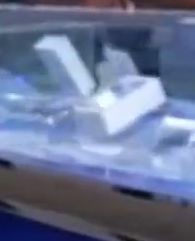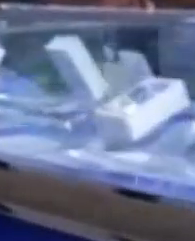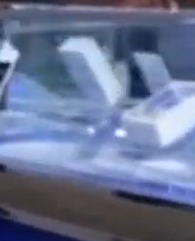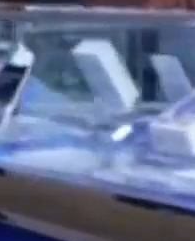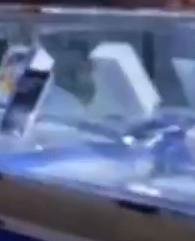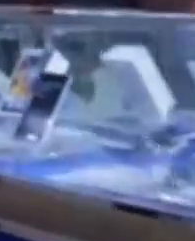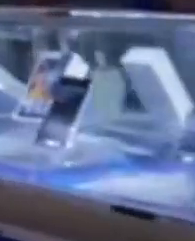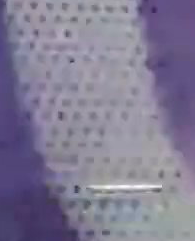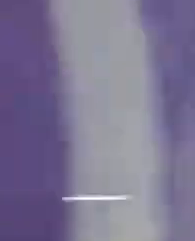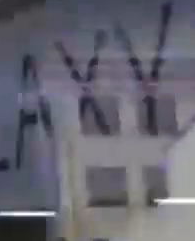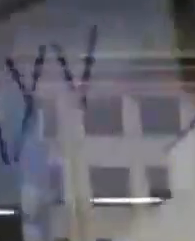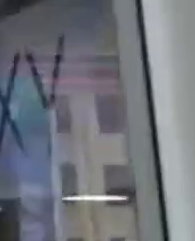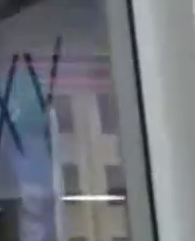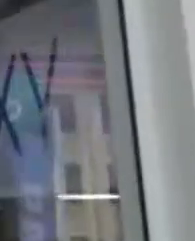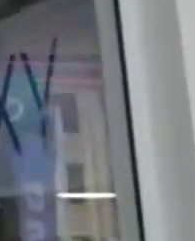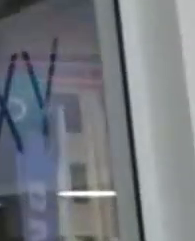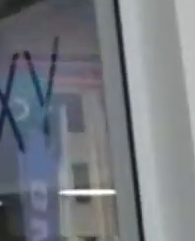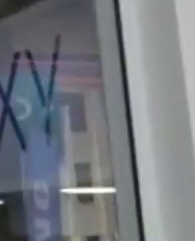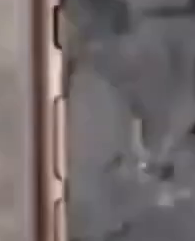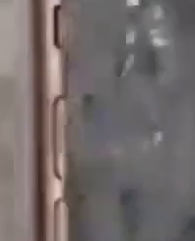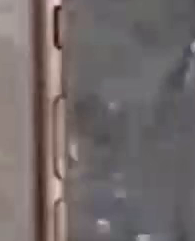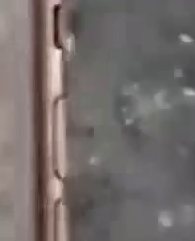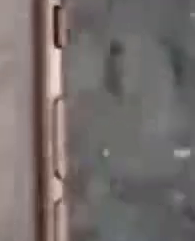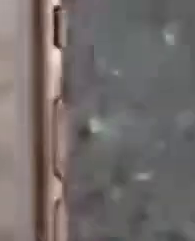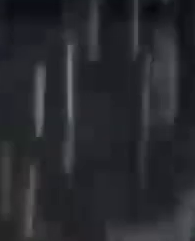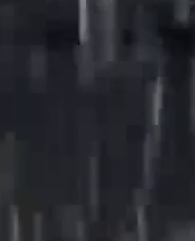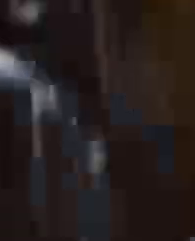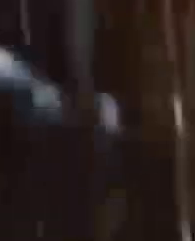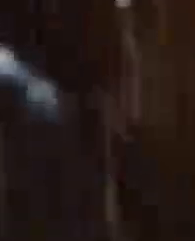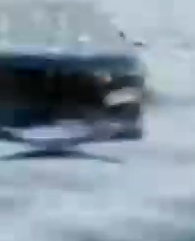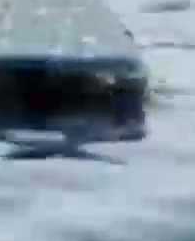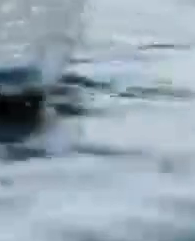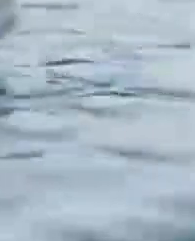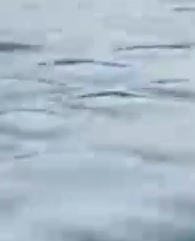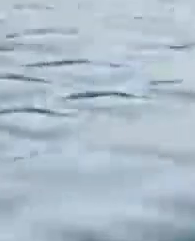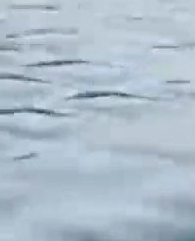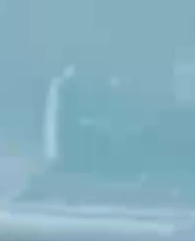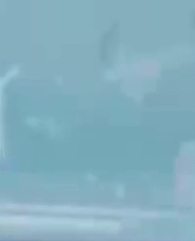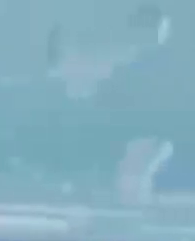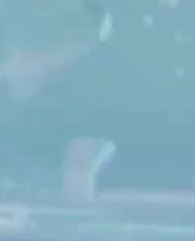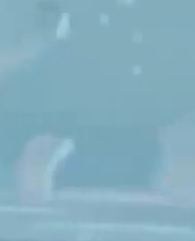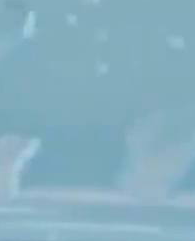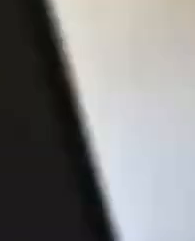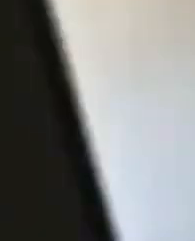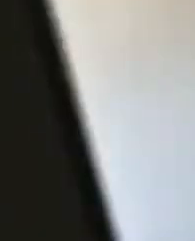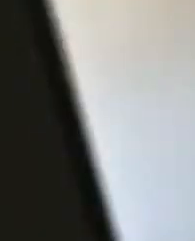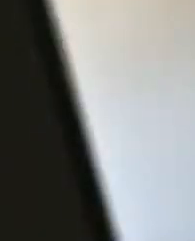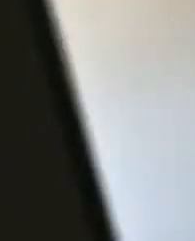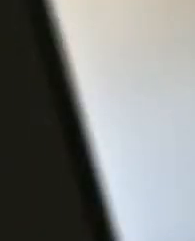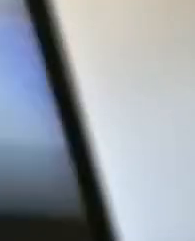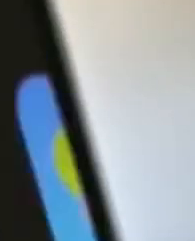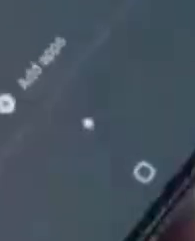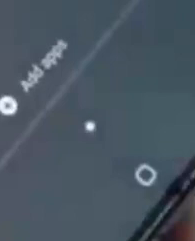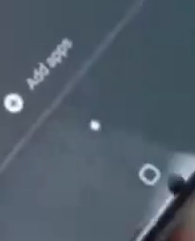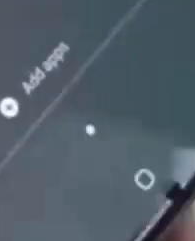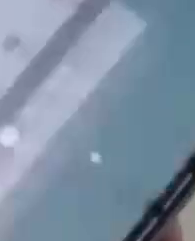benshi bifuzaga. Muri Samsung 250 niho honyine urasanga telefone ishobora kugwa mu mazi ikamaramo amasaha atandatu kandi wayivanamo